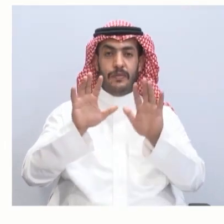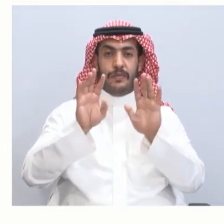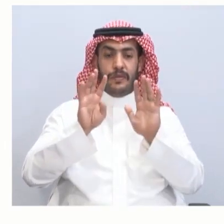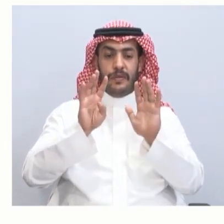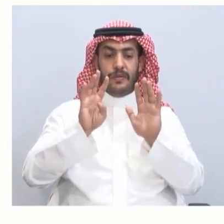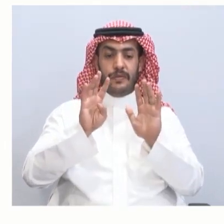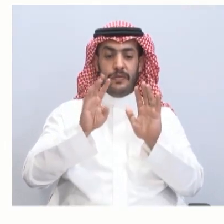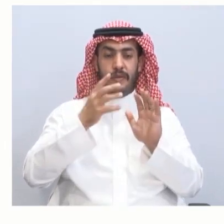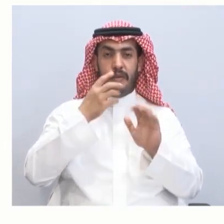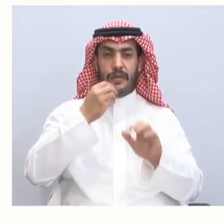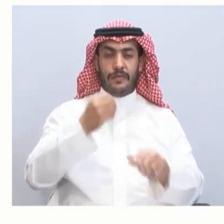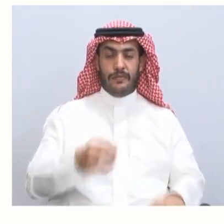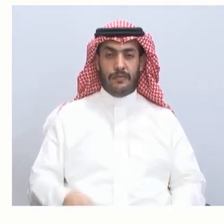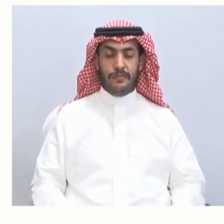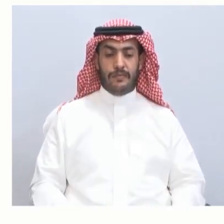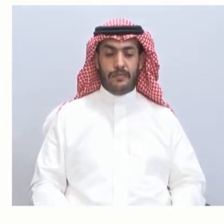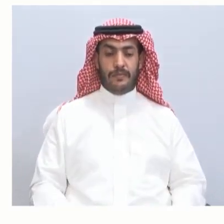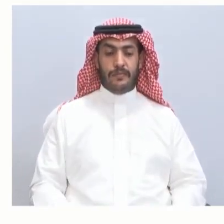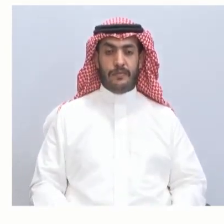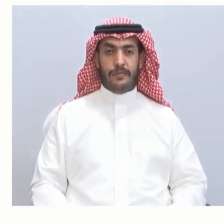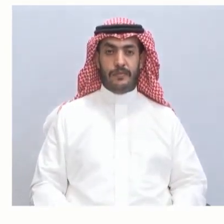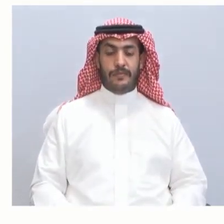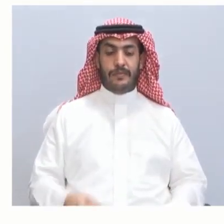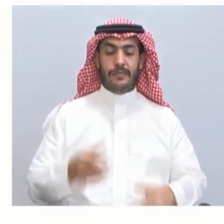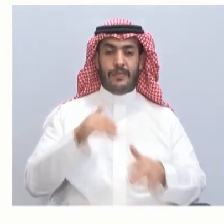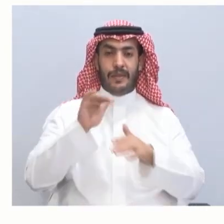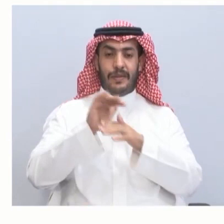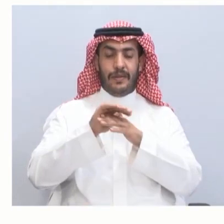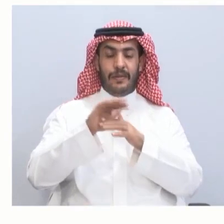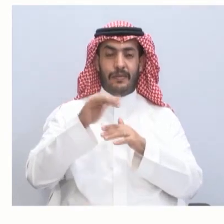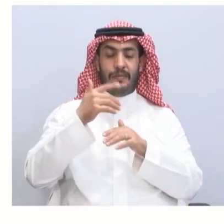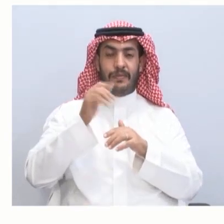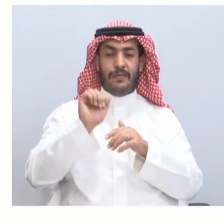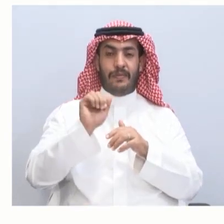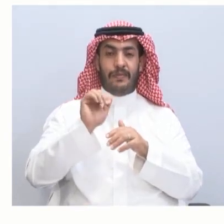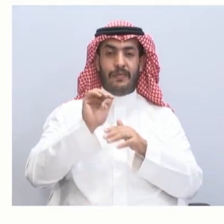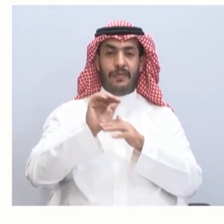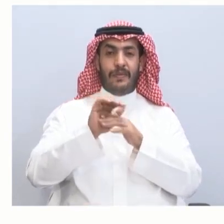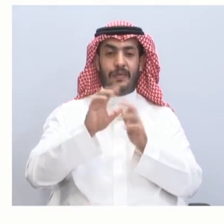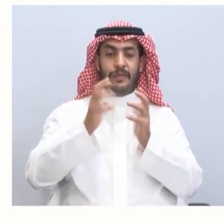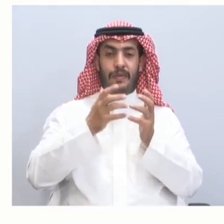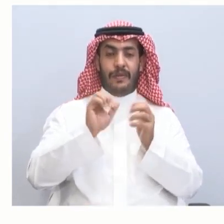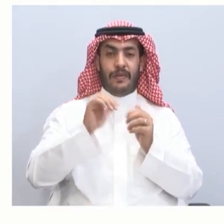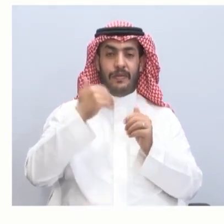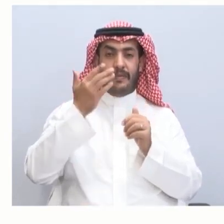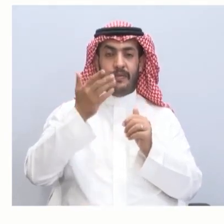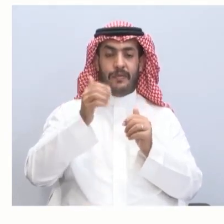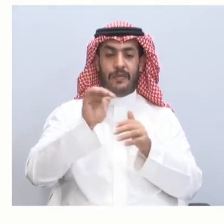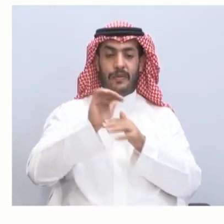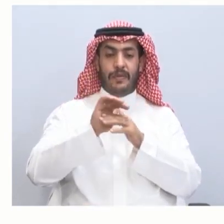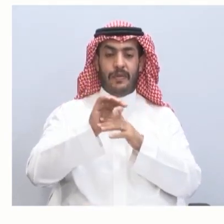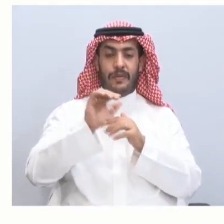1319 من الهجره وهذا سوف نتحدث عنه ابنائي وبنات الطلاب في الوحده القادمه وفي